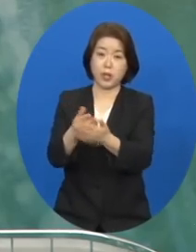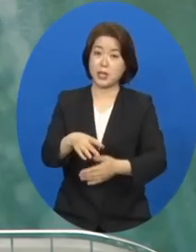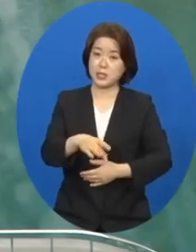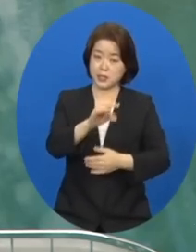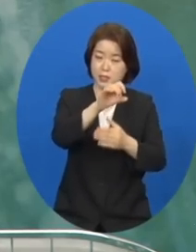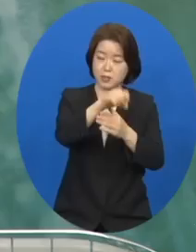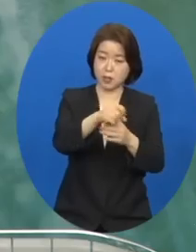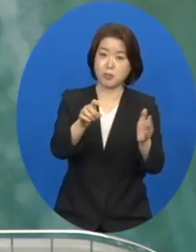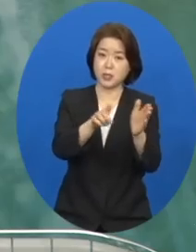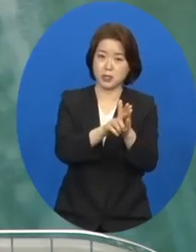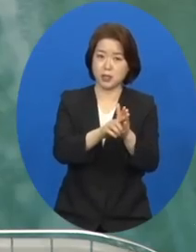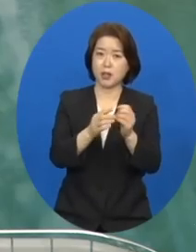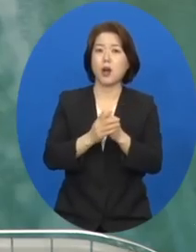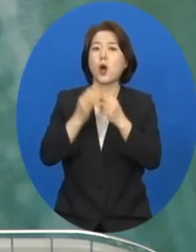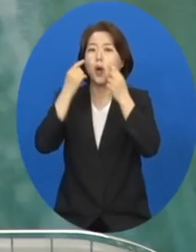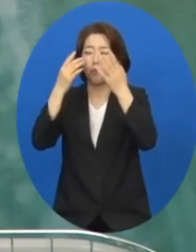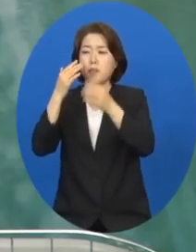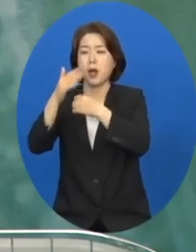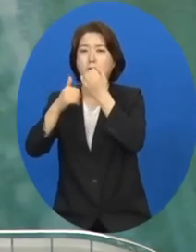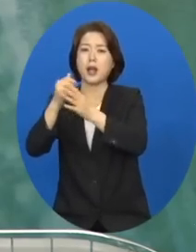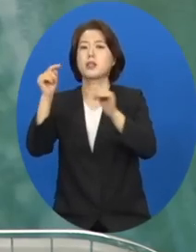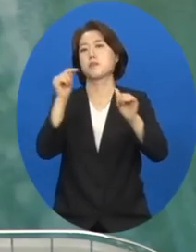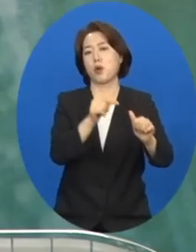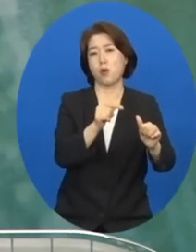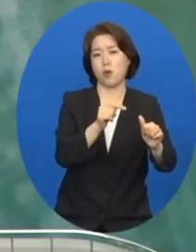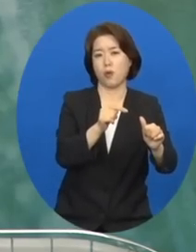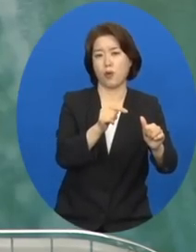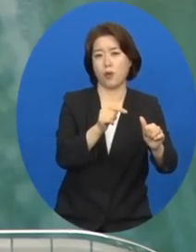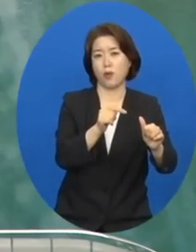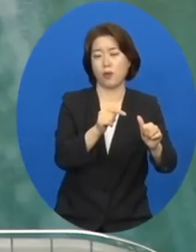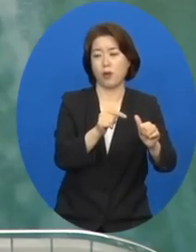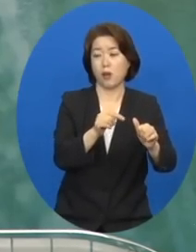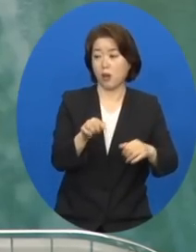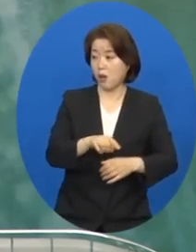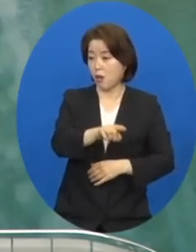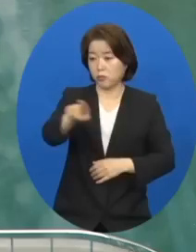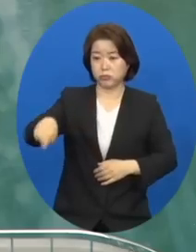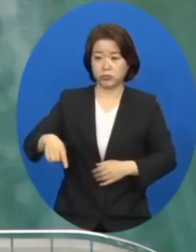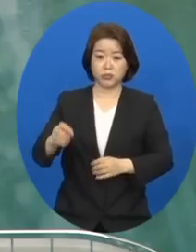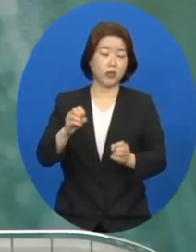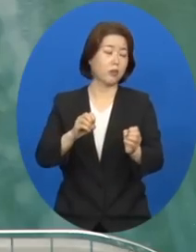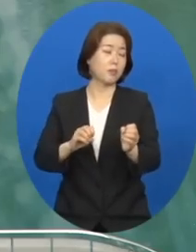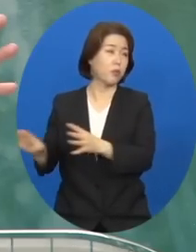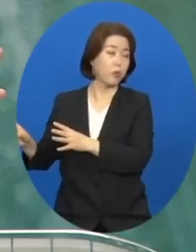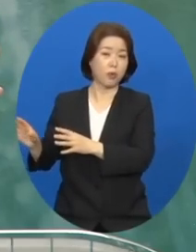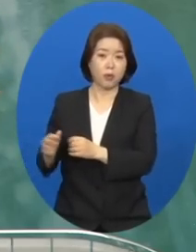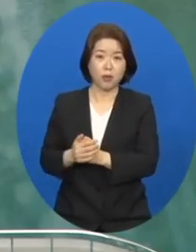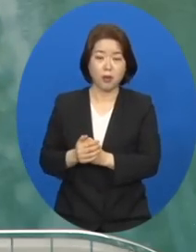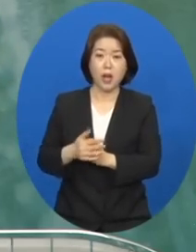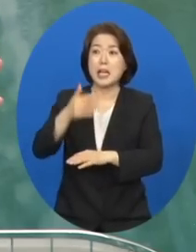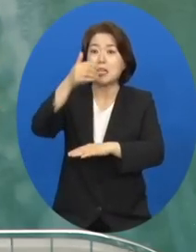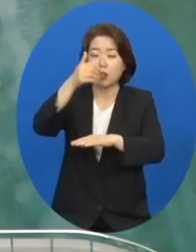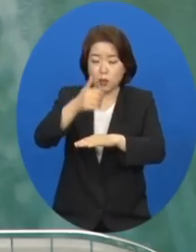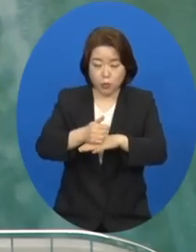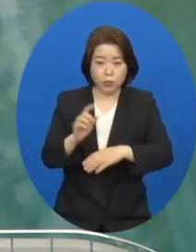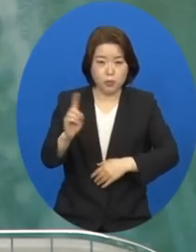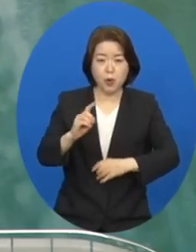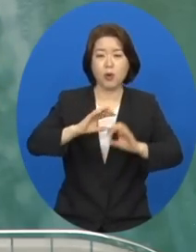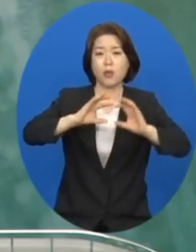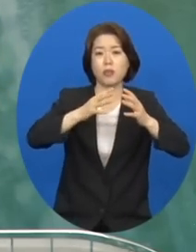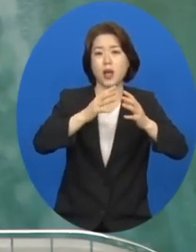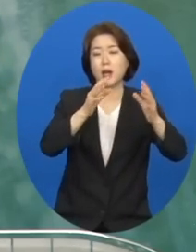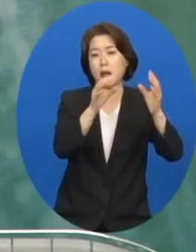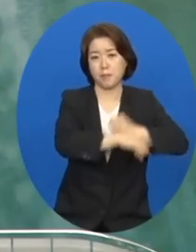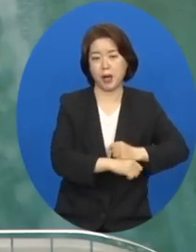열매의 신화는 분명 하나님이 명하신 것이었는데 그들이 어느덧 잃어버렸고 결국에는 그들은 날아라 있 었고 삶을 잃었다는